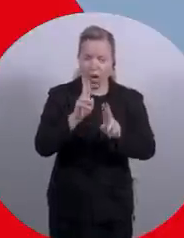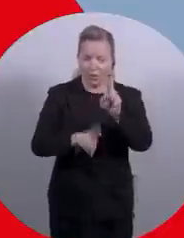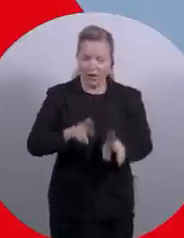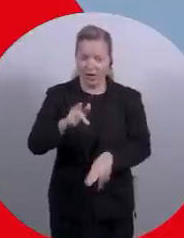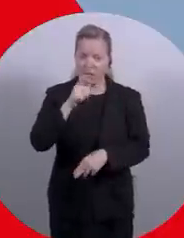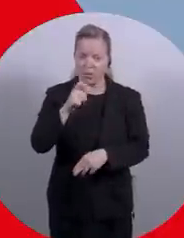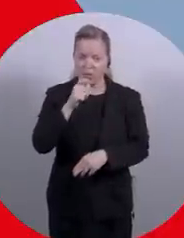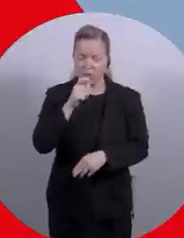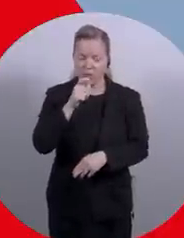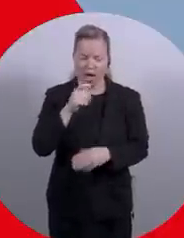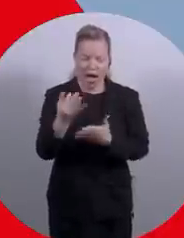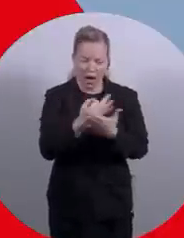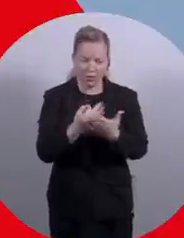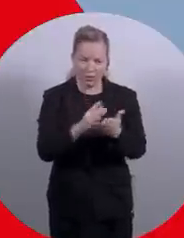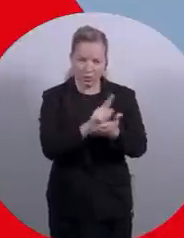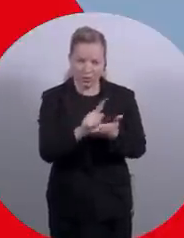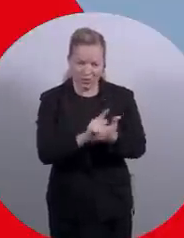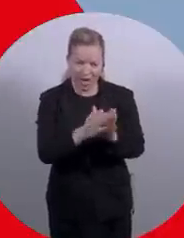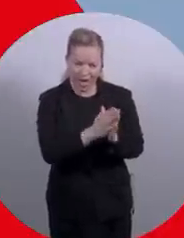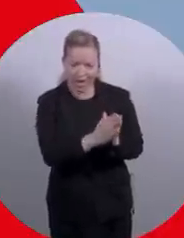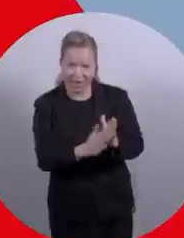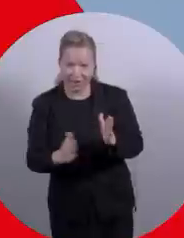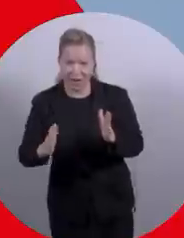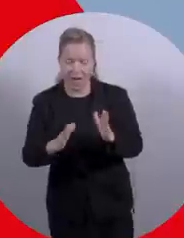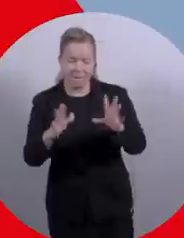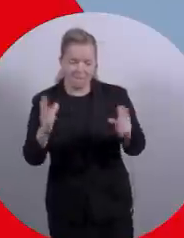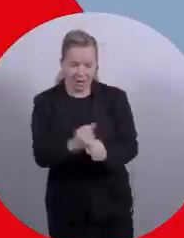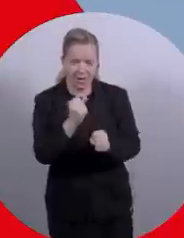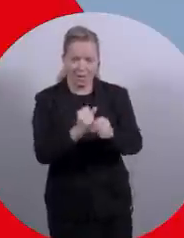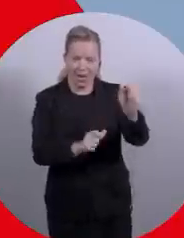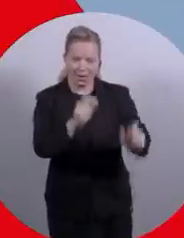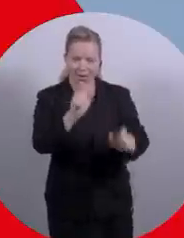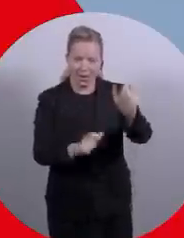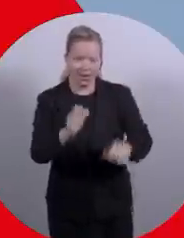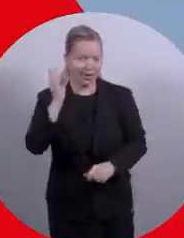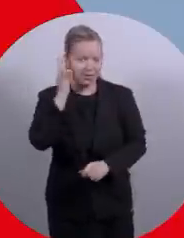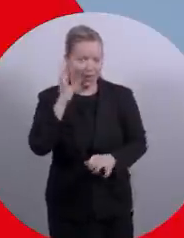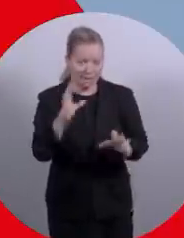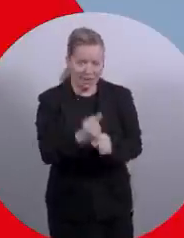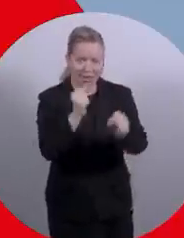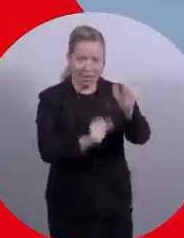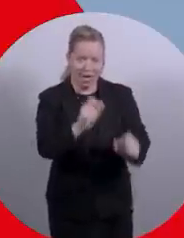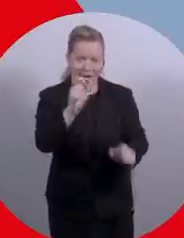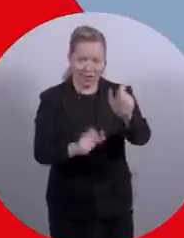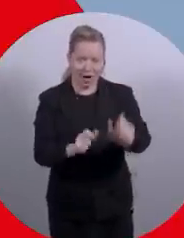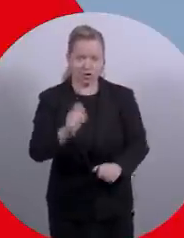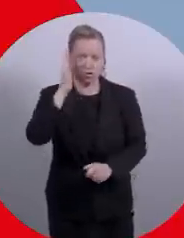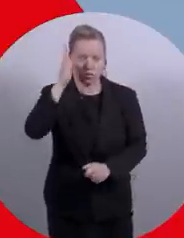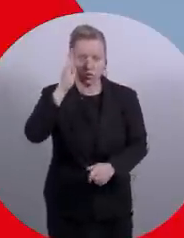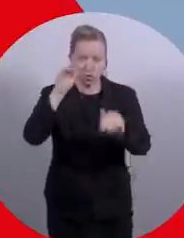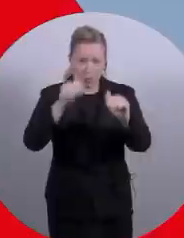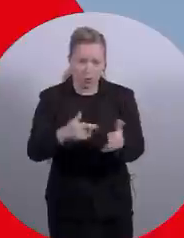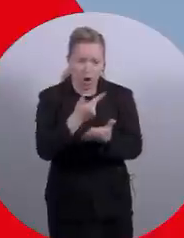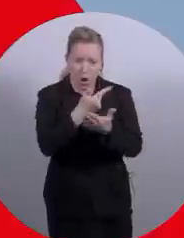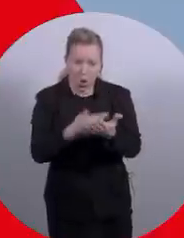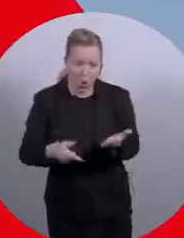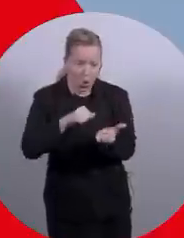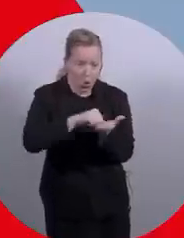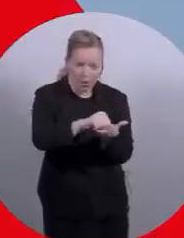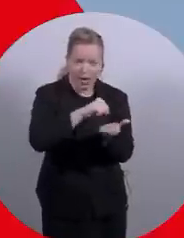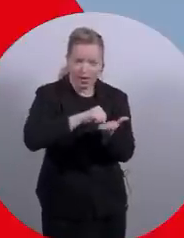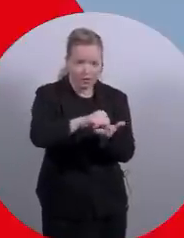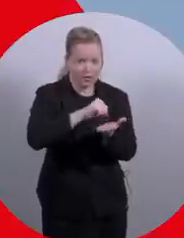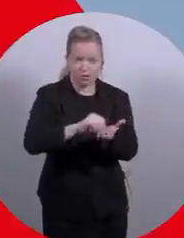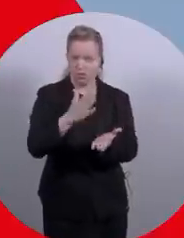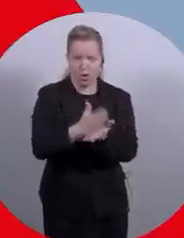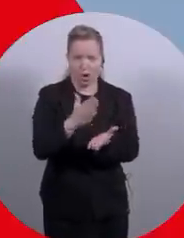auch die Mitarbeiterinnen und Mitarbeiter die zukünftigen entsprechenden lohnen man wird anders denken müssen